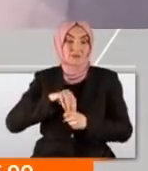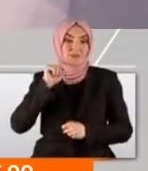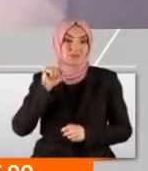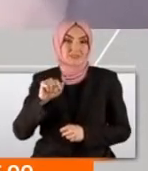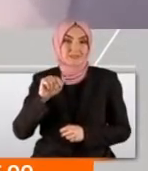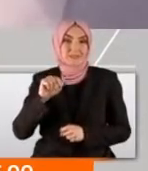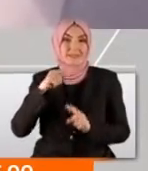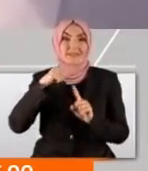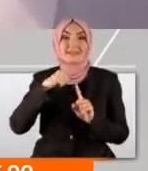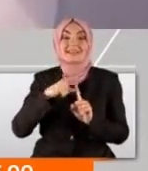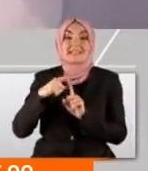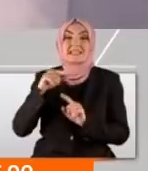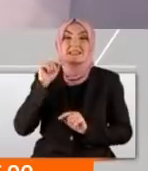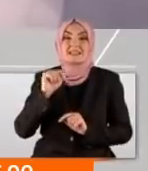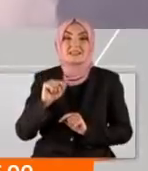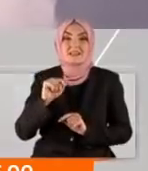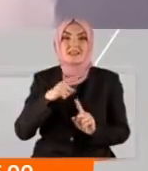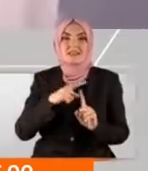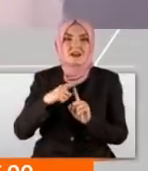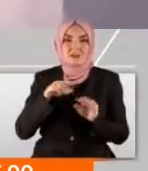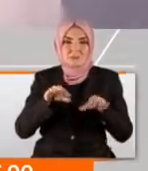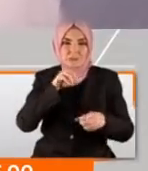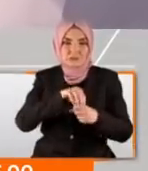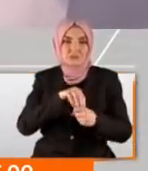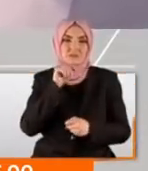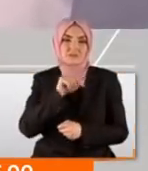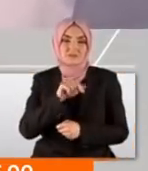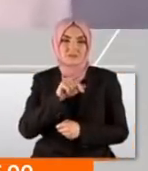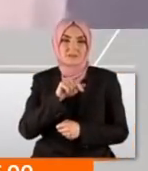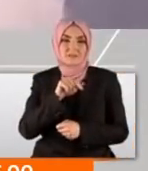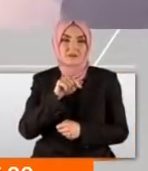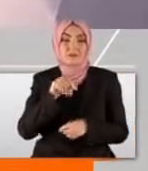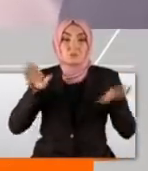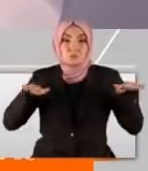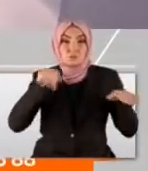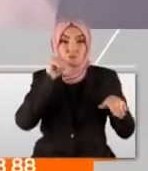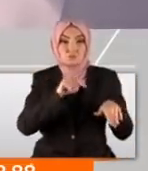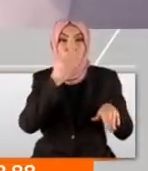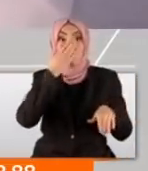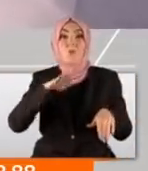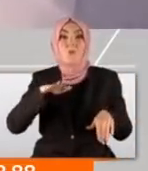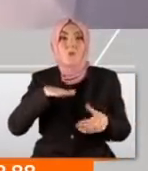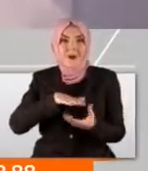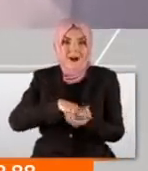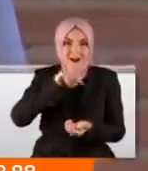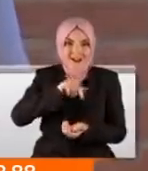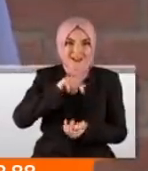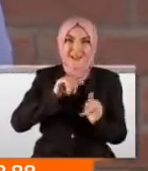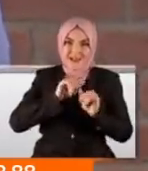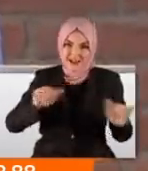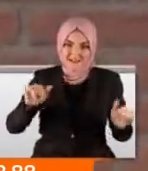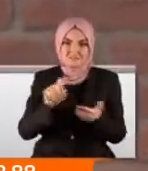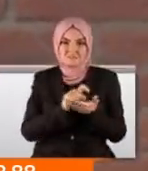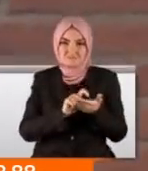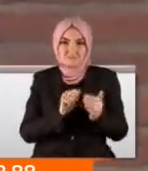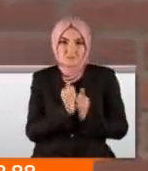Martının ayağının olmayan yerini üretebilmek adına var olan yerlerini 3D scannerla taradık. Bora Dağlı